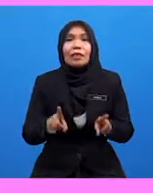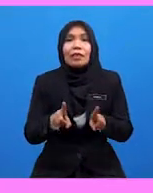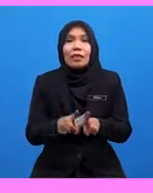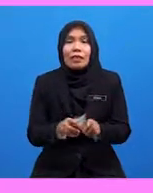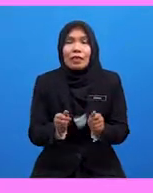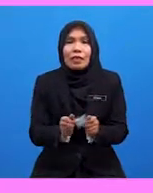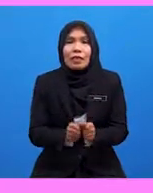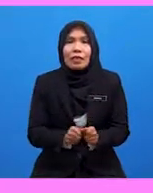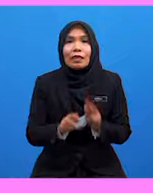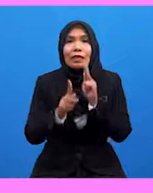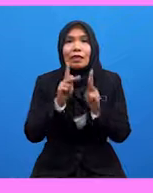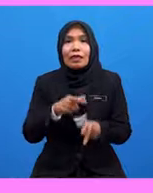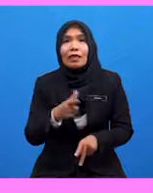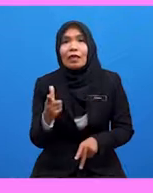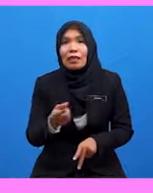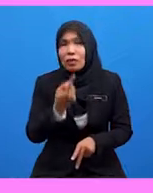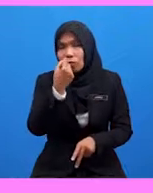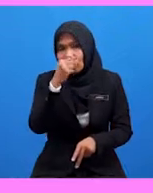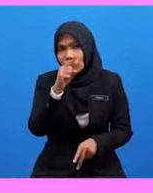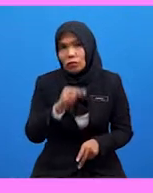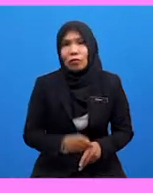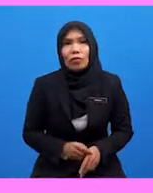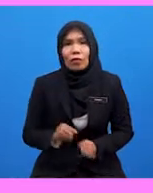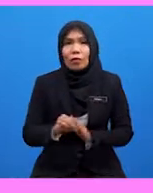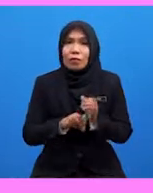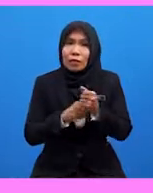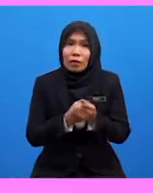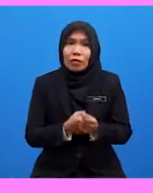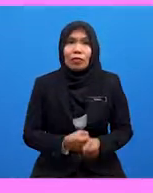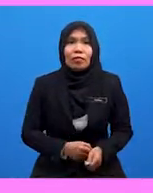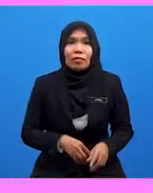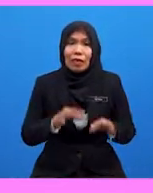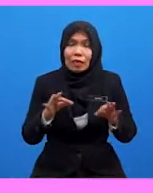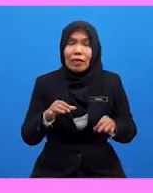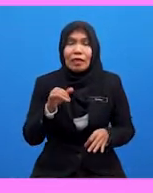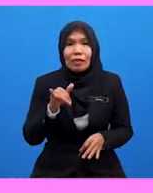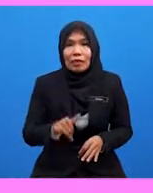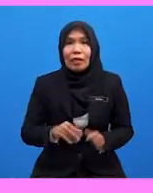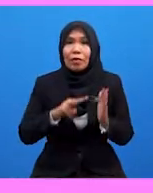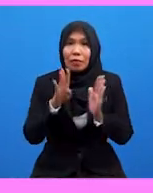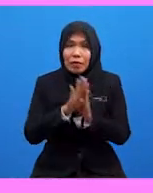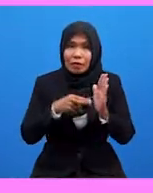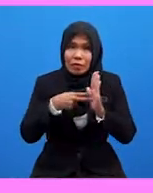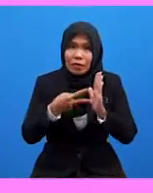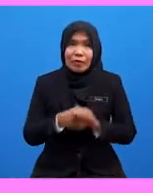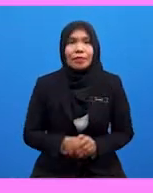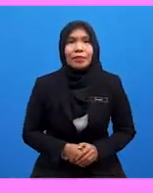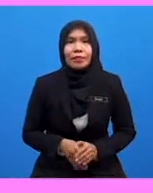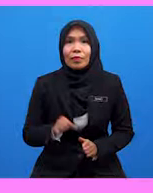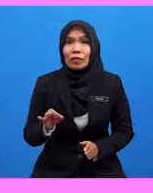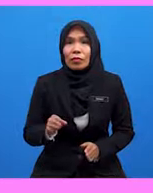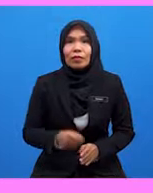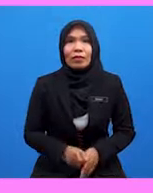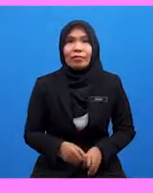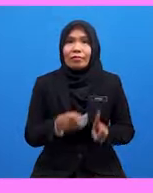dengan kata lain untuk membentuk ayat yang bermakna. Fungsi kata tugas adalah